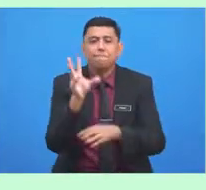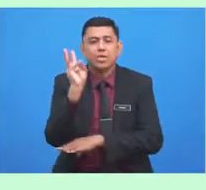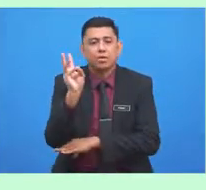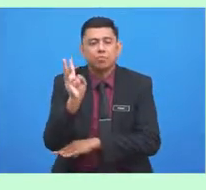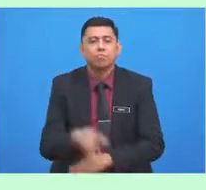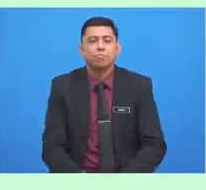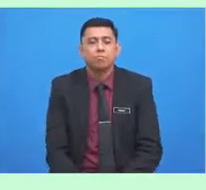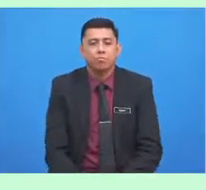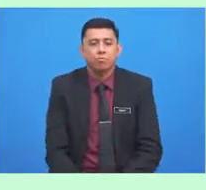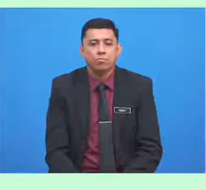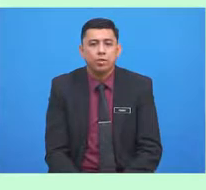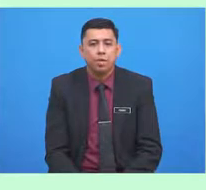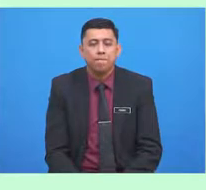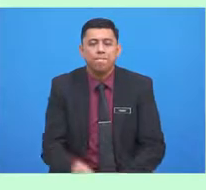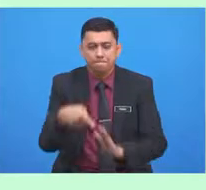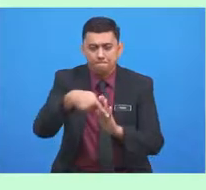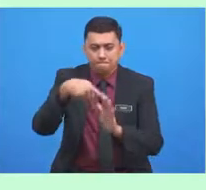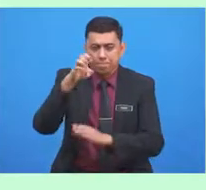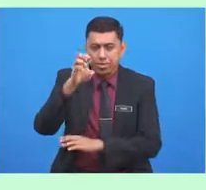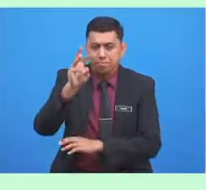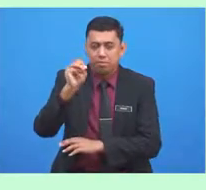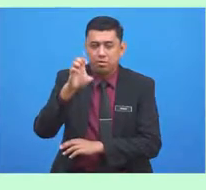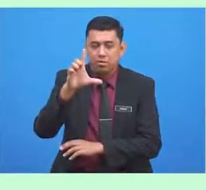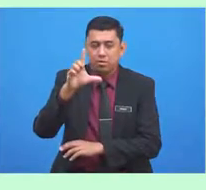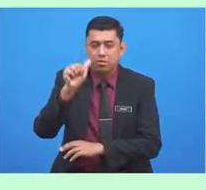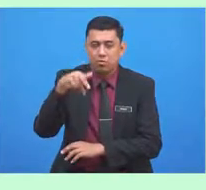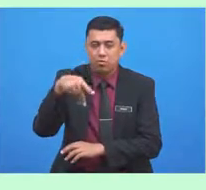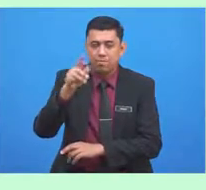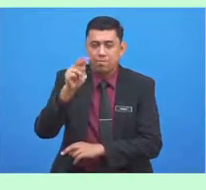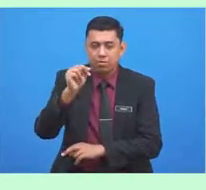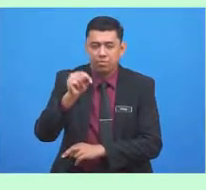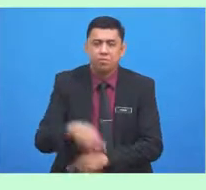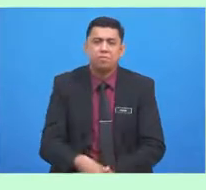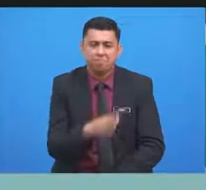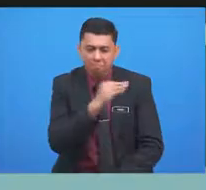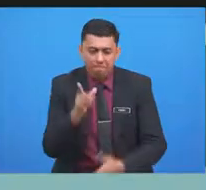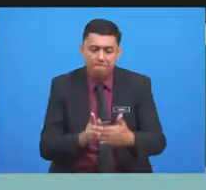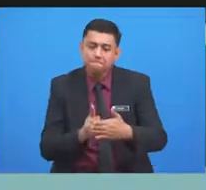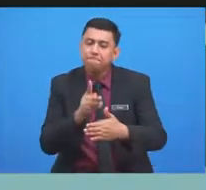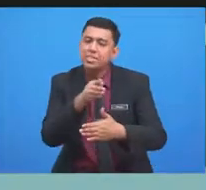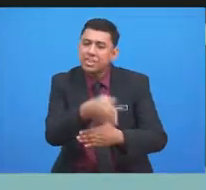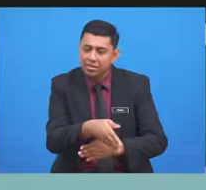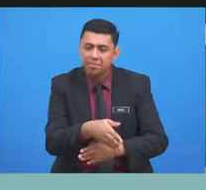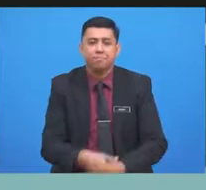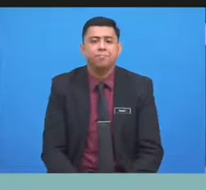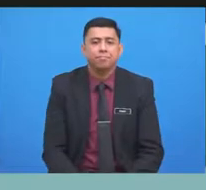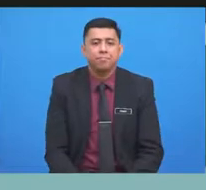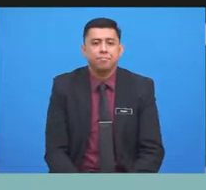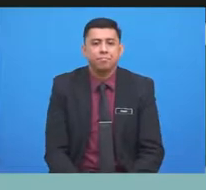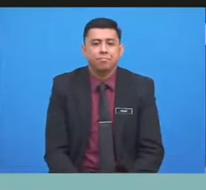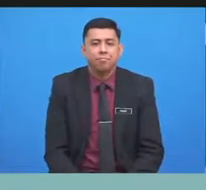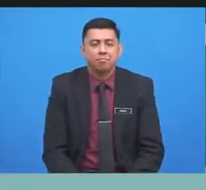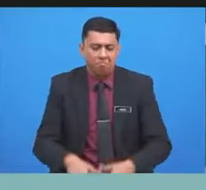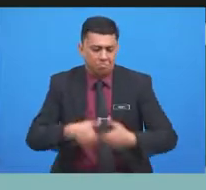Keenam, perkeluapan. Dan yang ketujuh, pintasan. Sekarang, cikgu akan